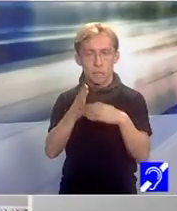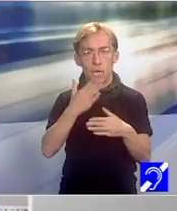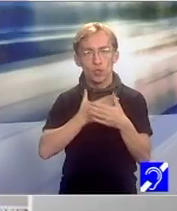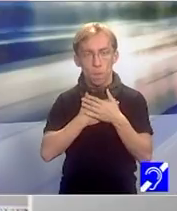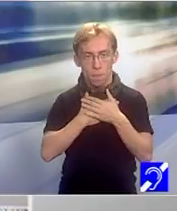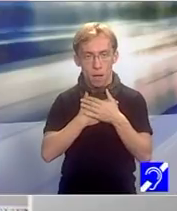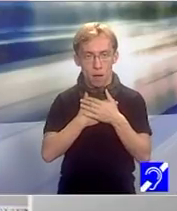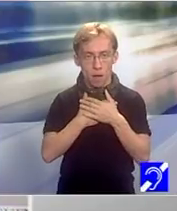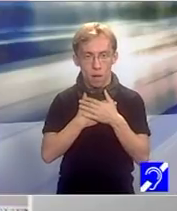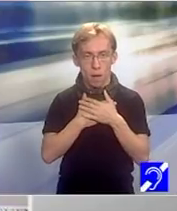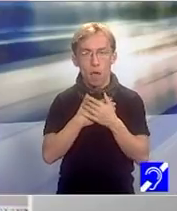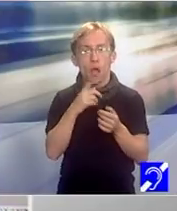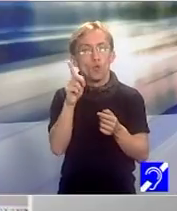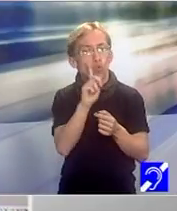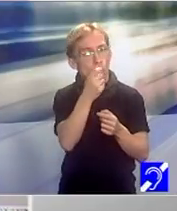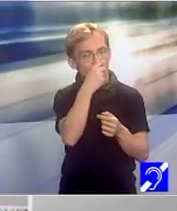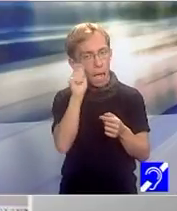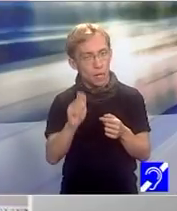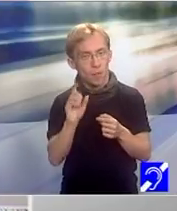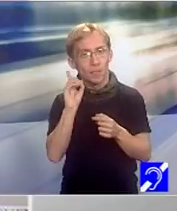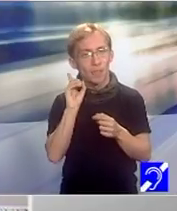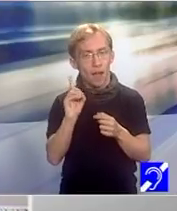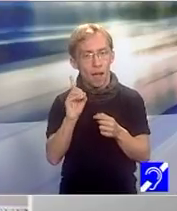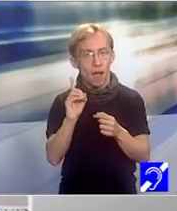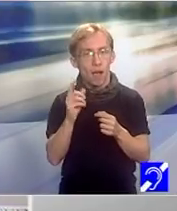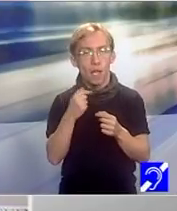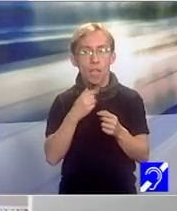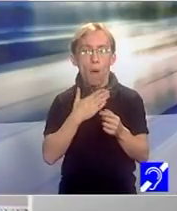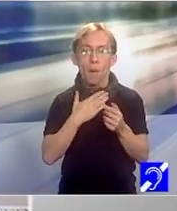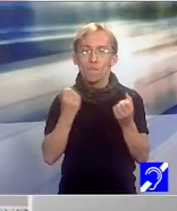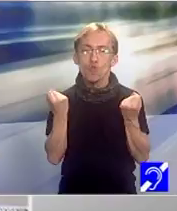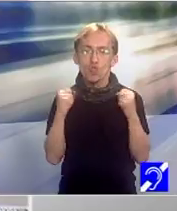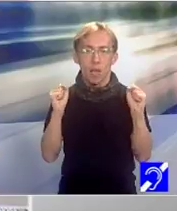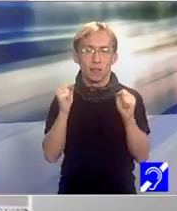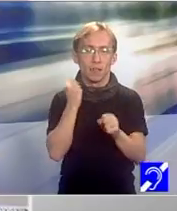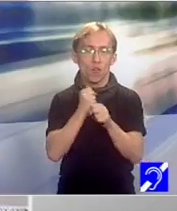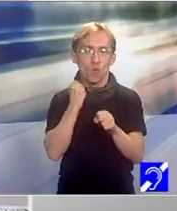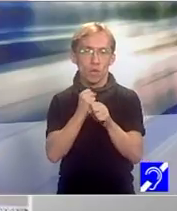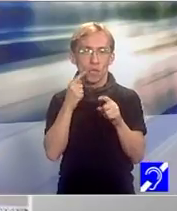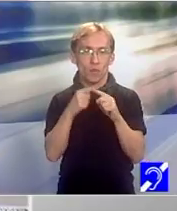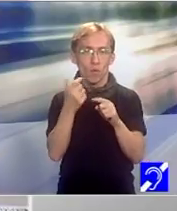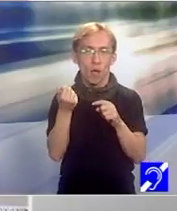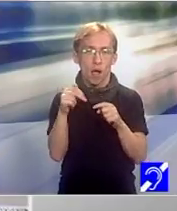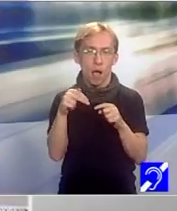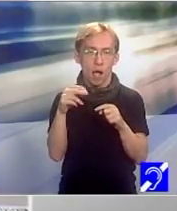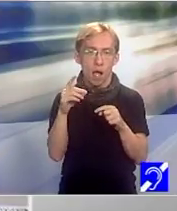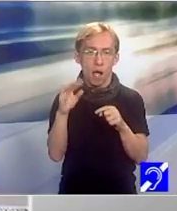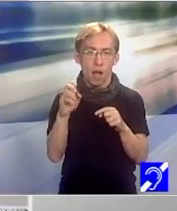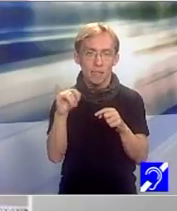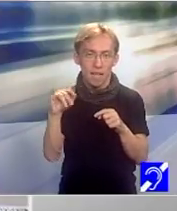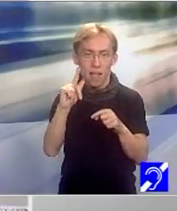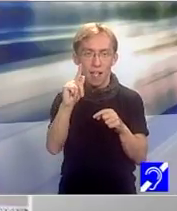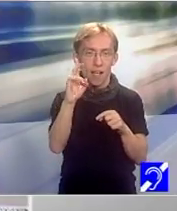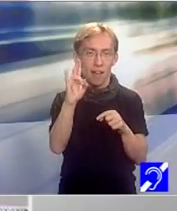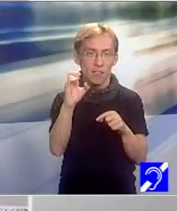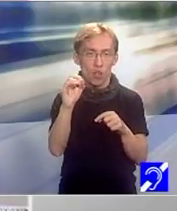este de a nu renunța. Vezi tu, eu am avut șansa să lucrez cu Andrei Gheorghe. Și Andrei Gheorghe a